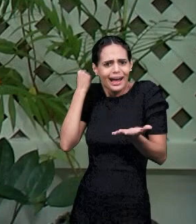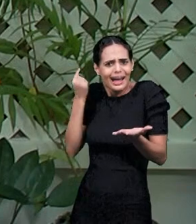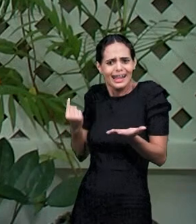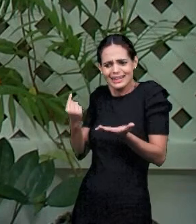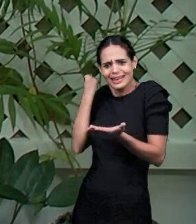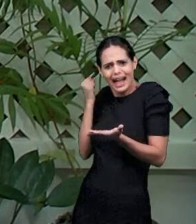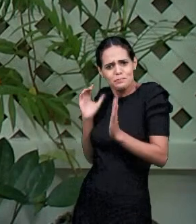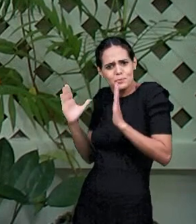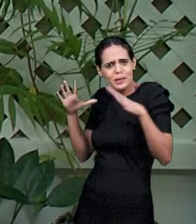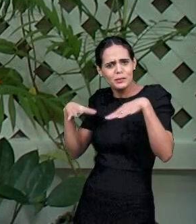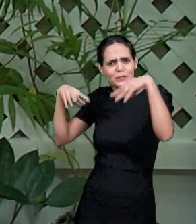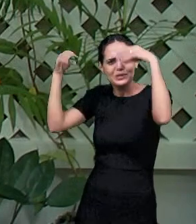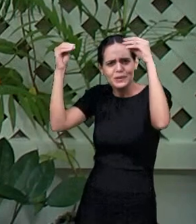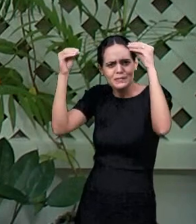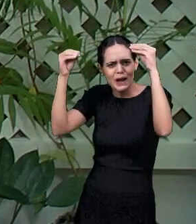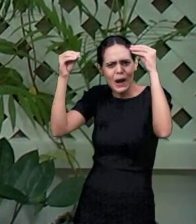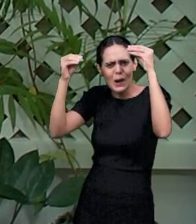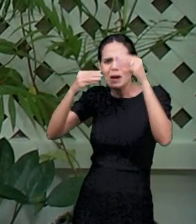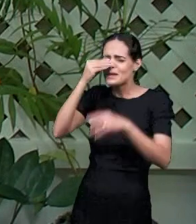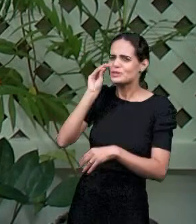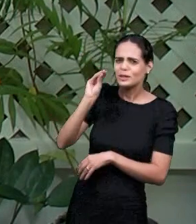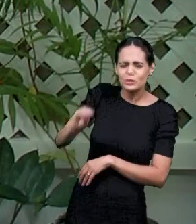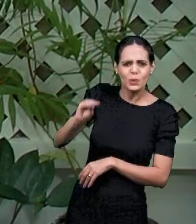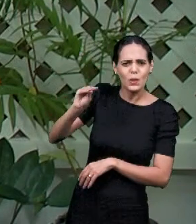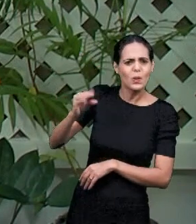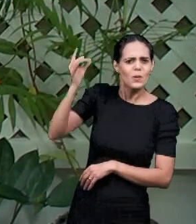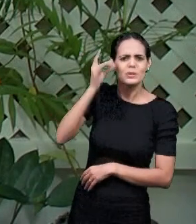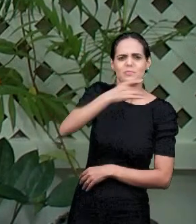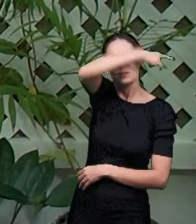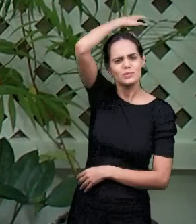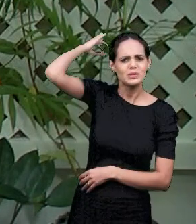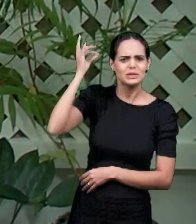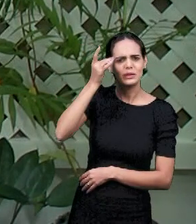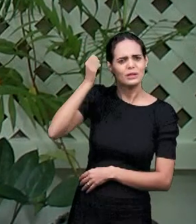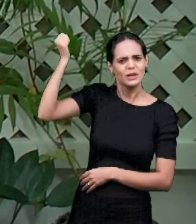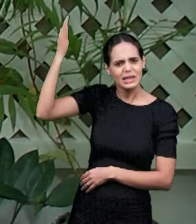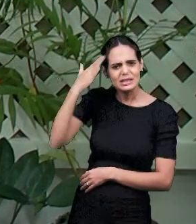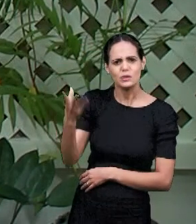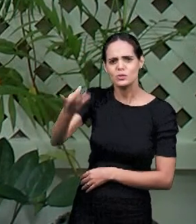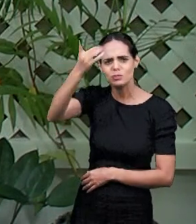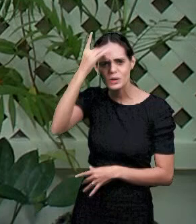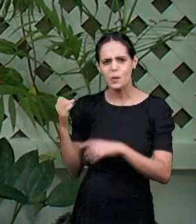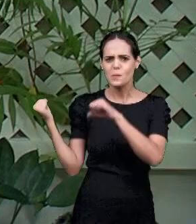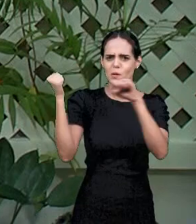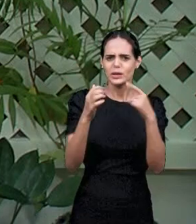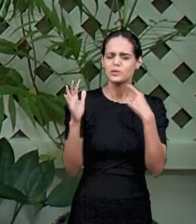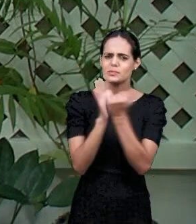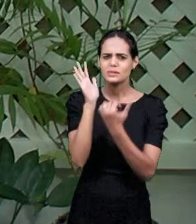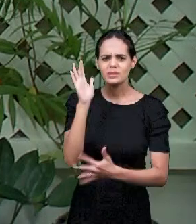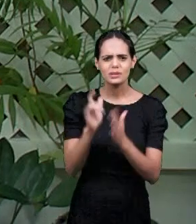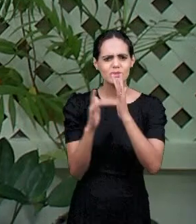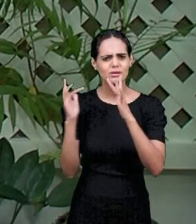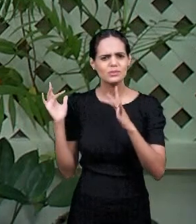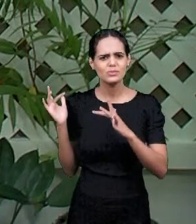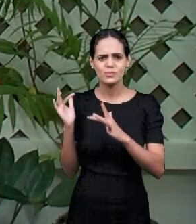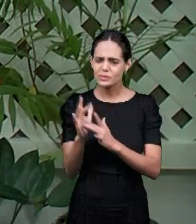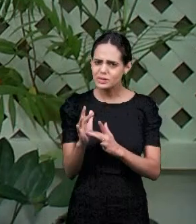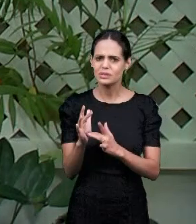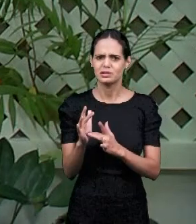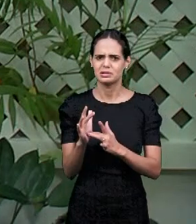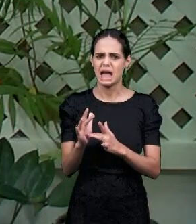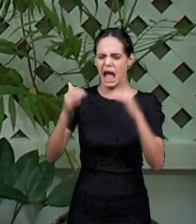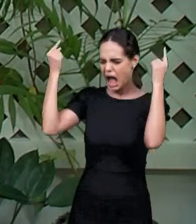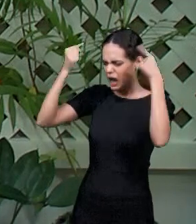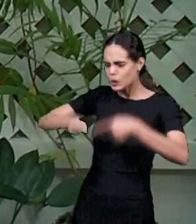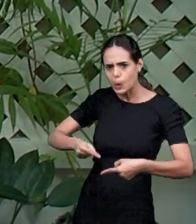train de revenir en arrière, ils ont laissé la bénédiction de l'Esprit, la parole révélée, les dons spirituels, le pouvoir du sang de Jésus, ils sont en